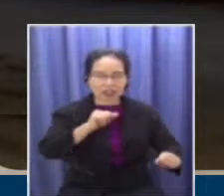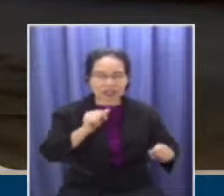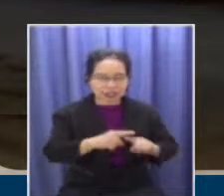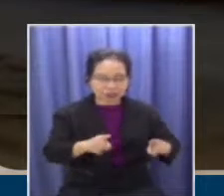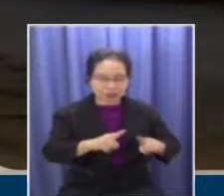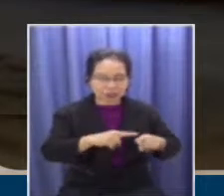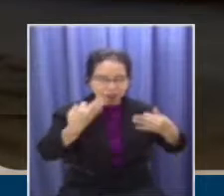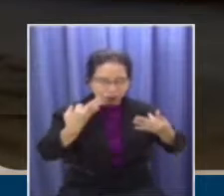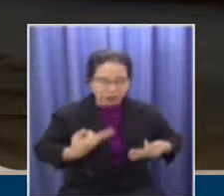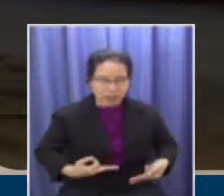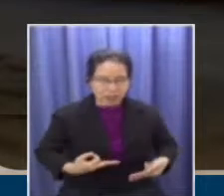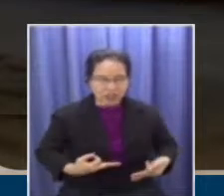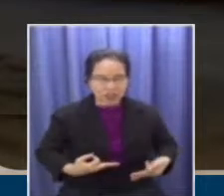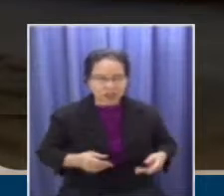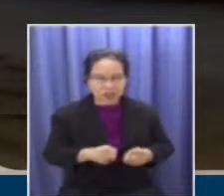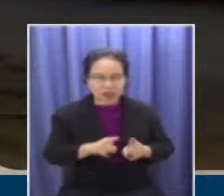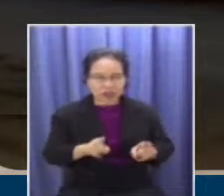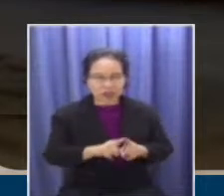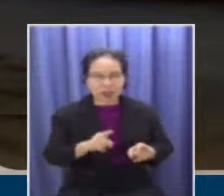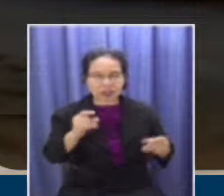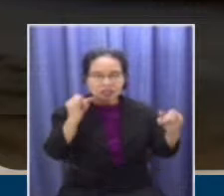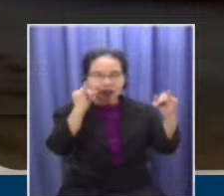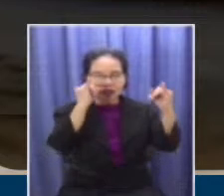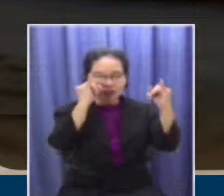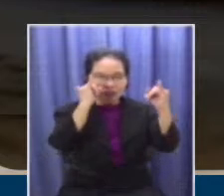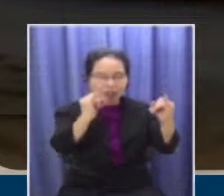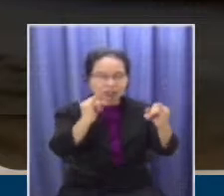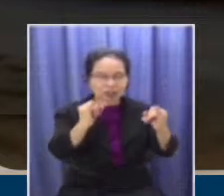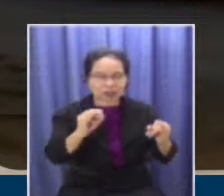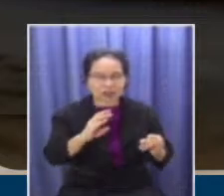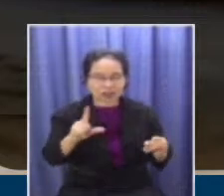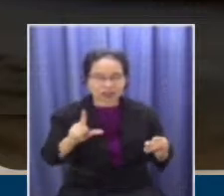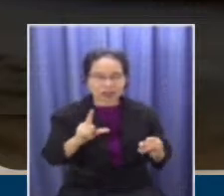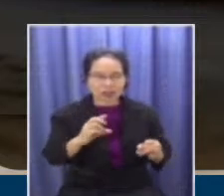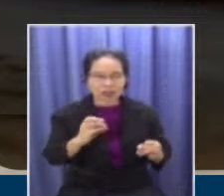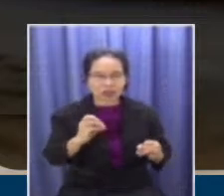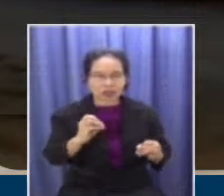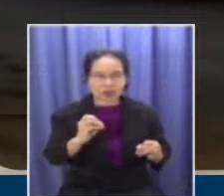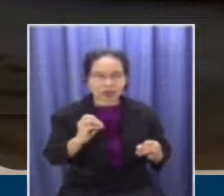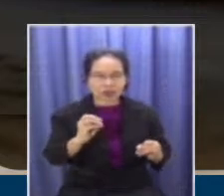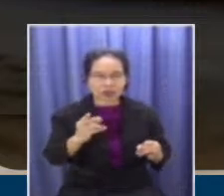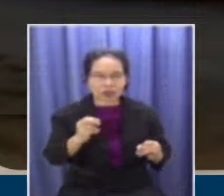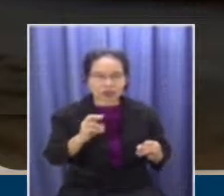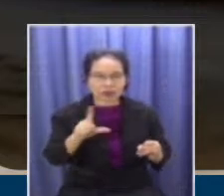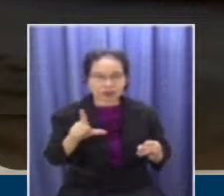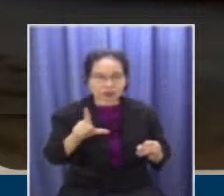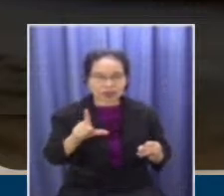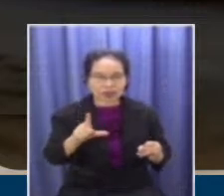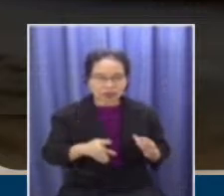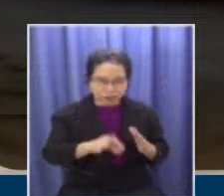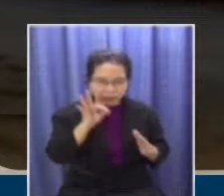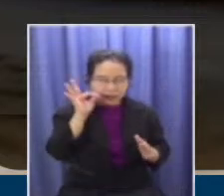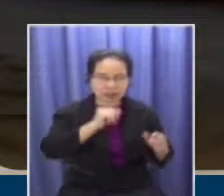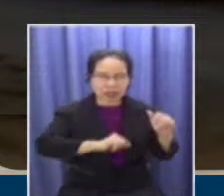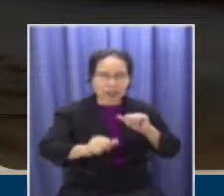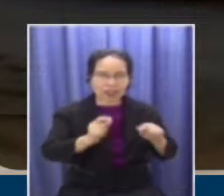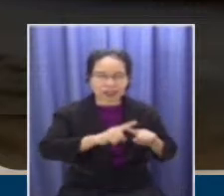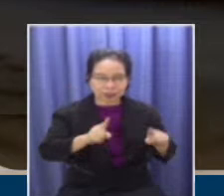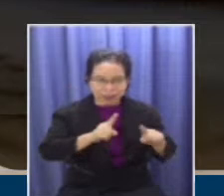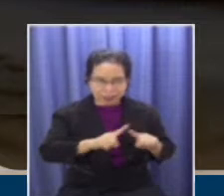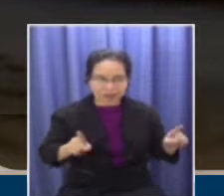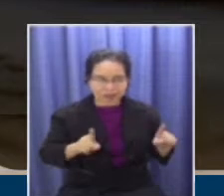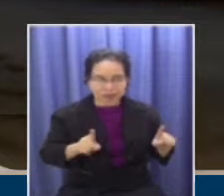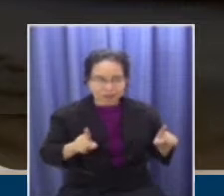asono ntotebo nam na asono nipa nam ye ne ade a abodem nyansa pe Adesua akunu